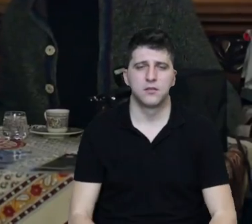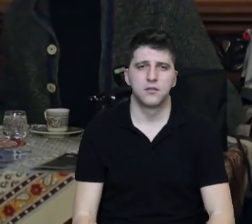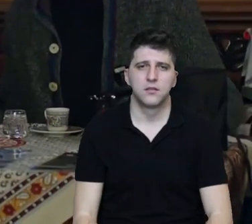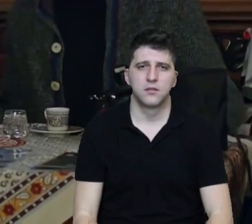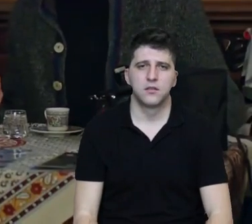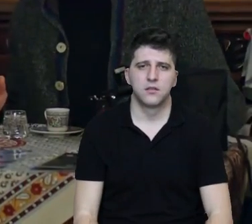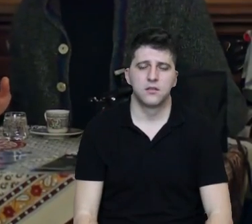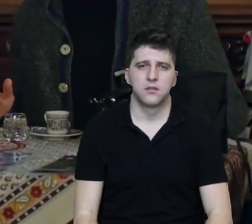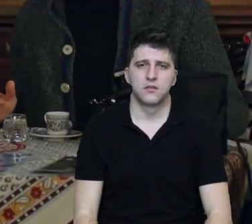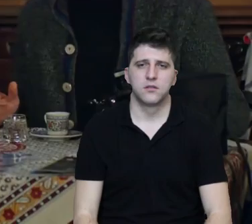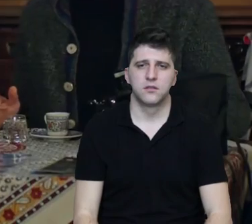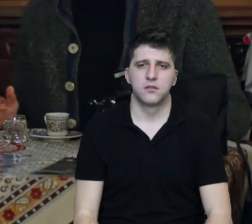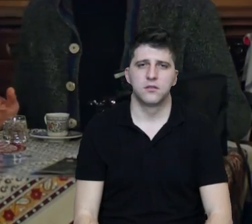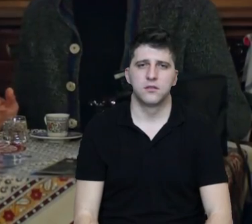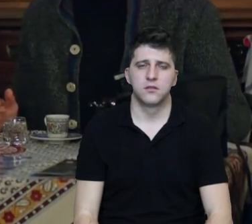Santral bozuldu.